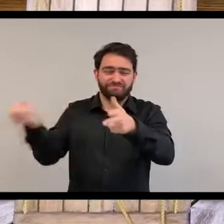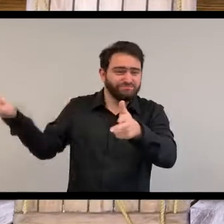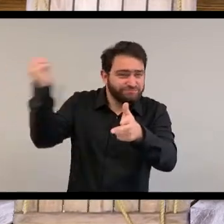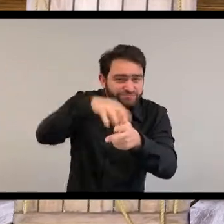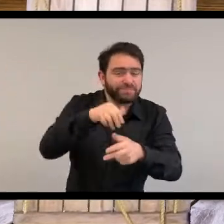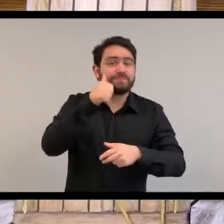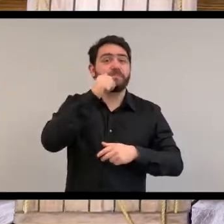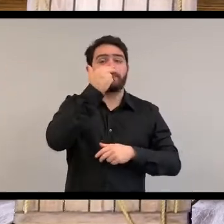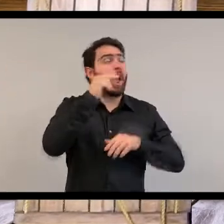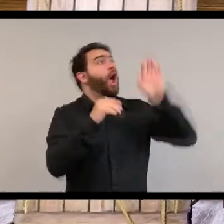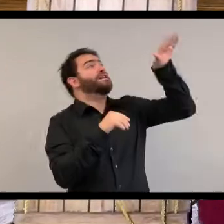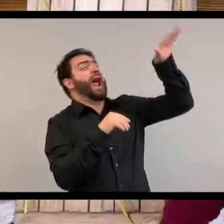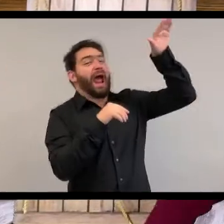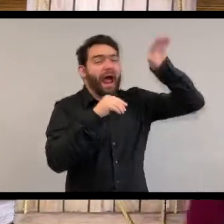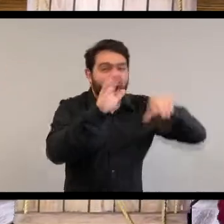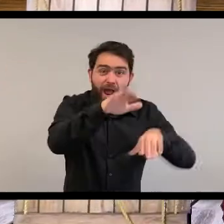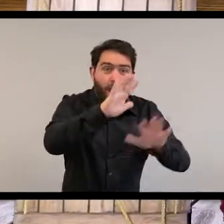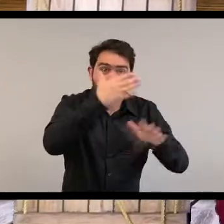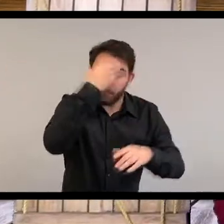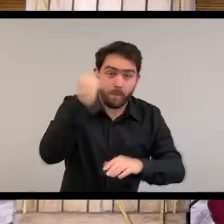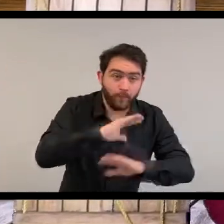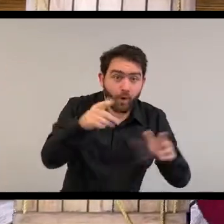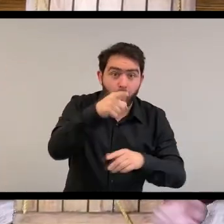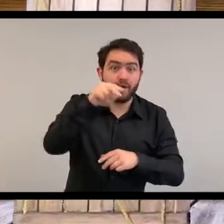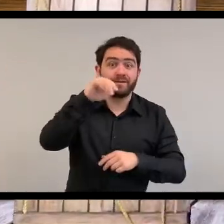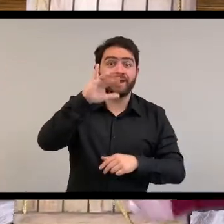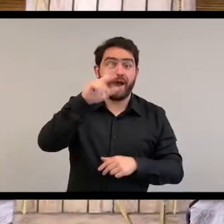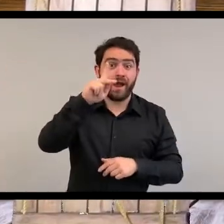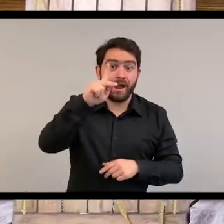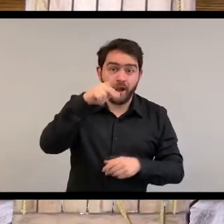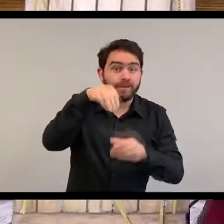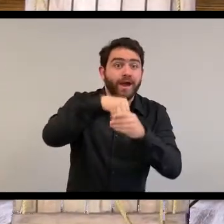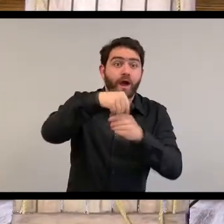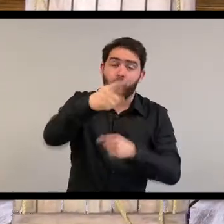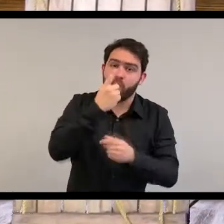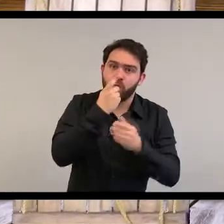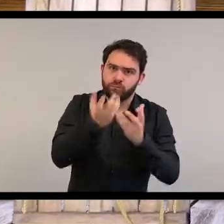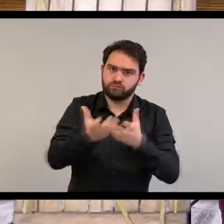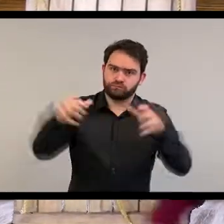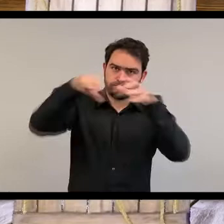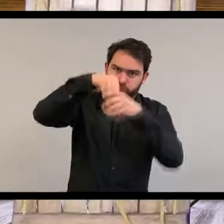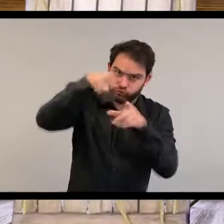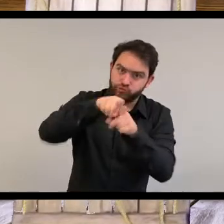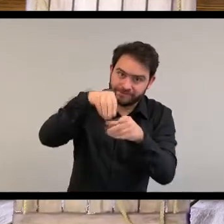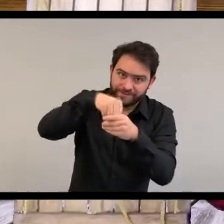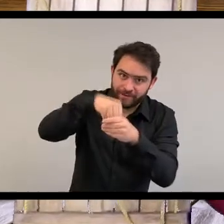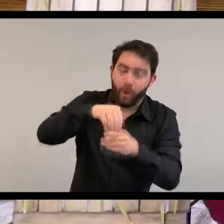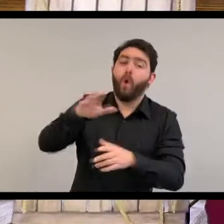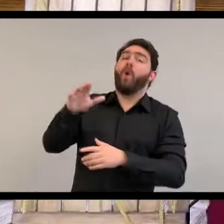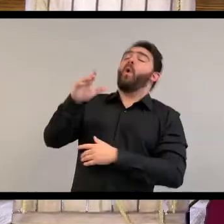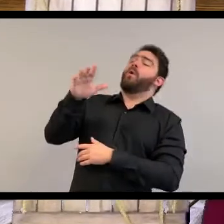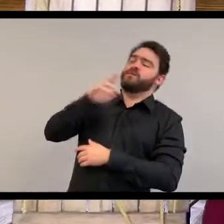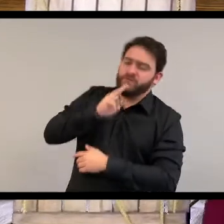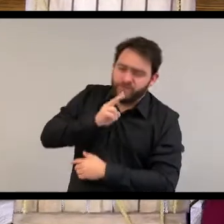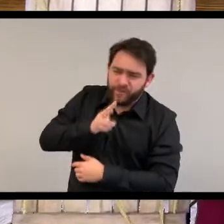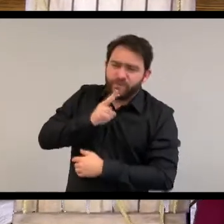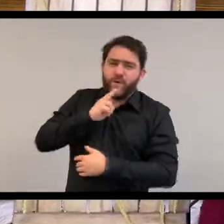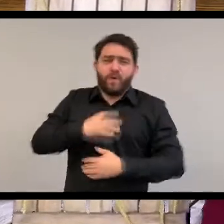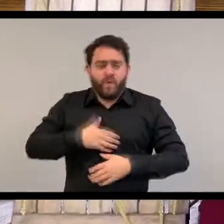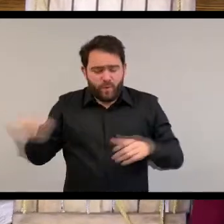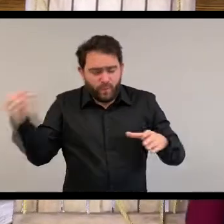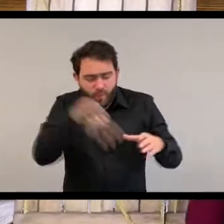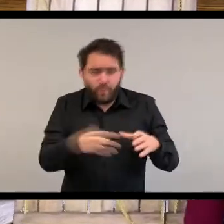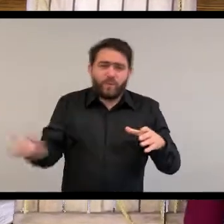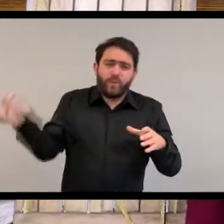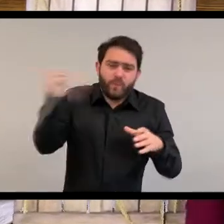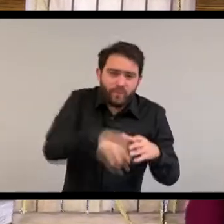prendre des chaises tissées en babiche qu'il met dans le fond de son camion. « N'oublie pas, Nick, de sac rouge